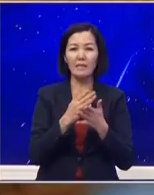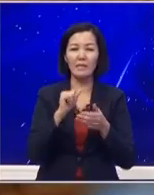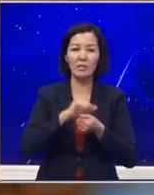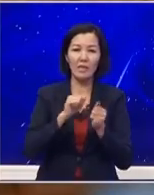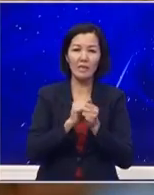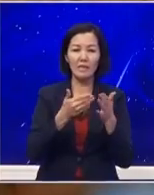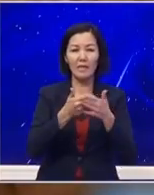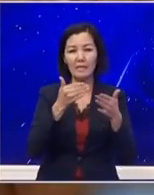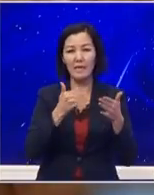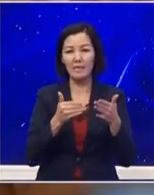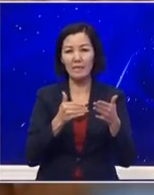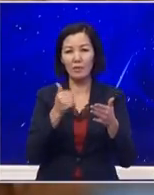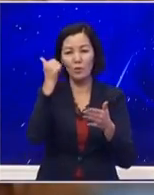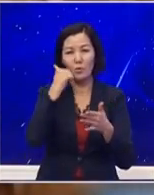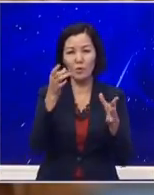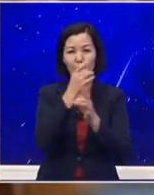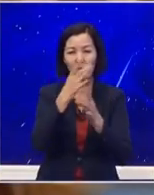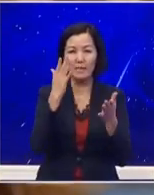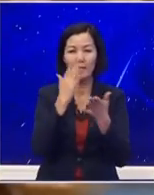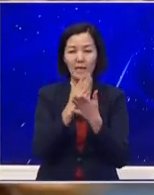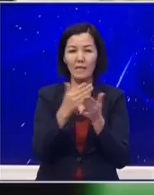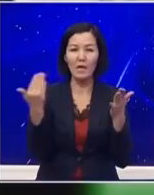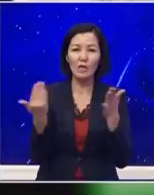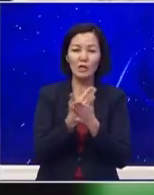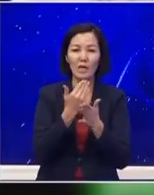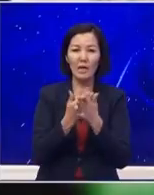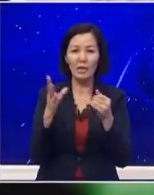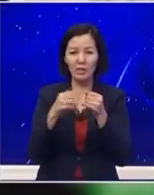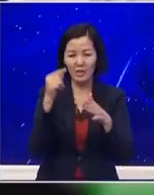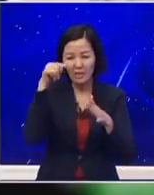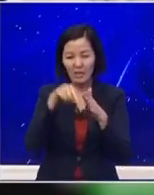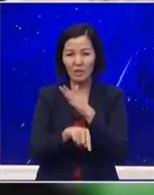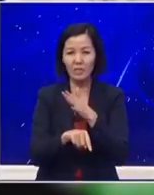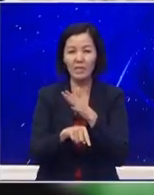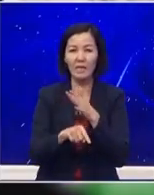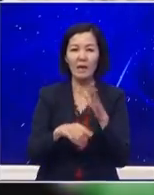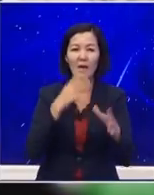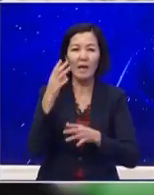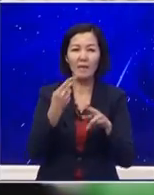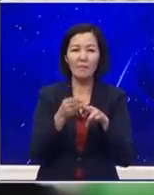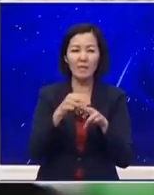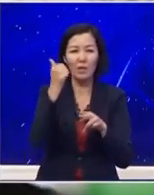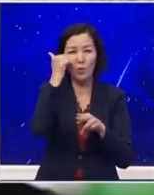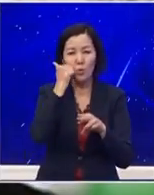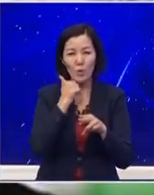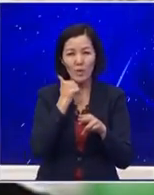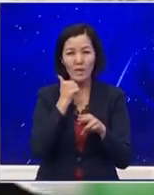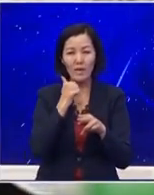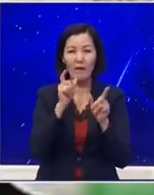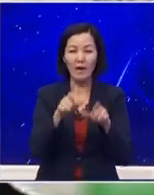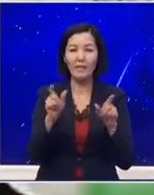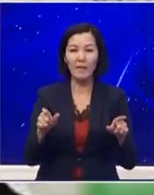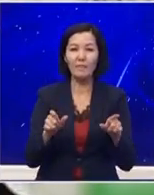де Сулавесидің көне мәдениетінде кездеседі. Жаңа олжа бұл үңгірдегі кескіндеменің әлемдегі ең көне үлгісі ғана емес, сонымен қатар